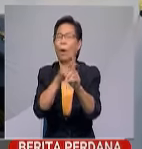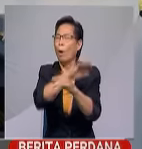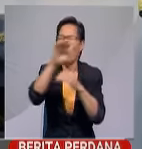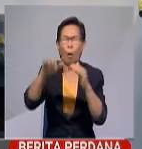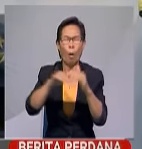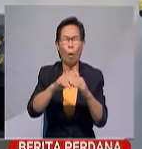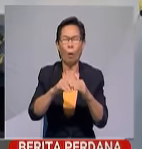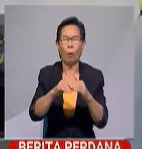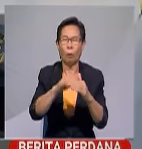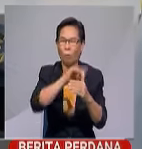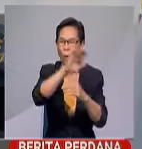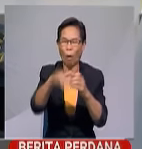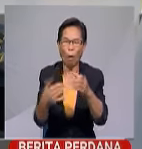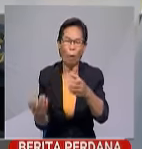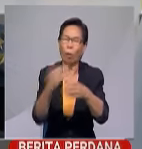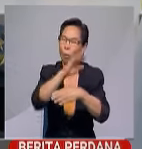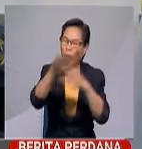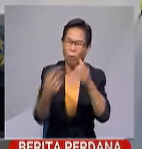about